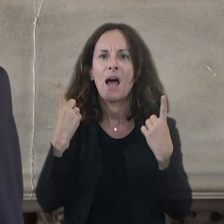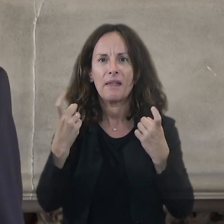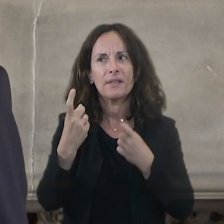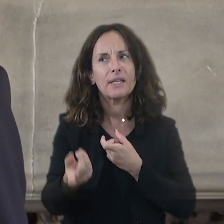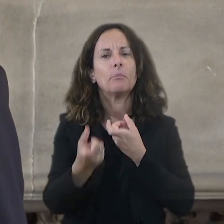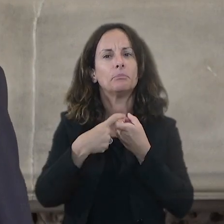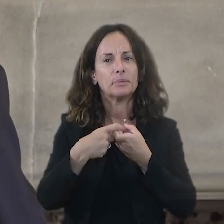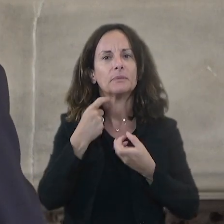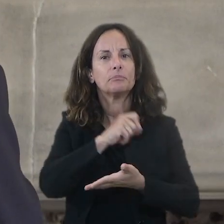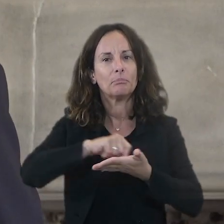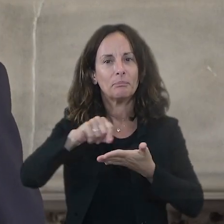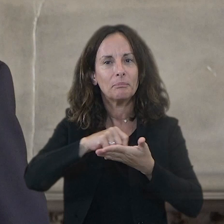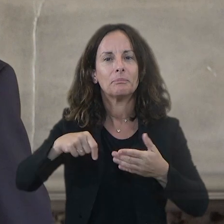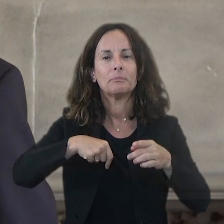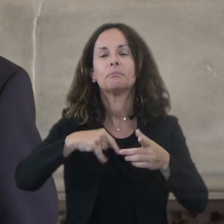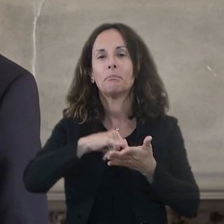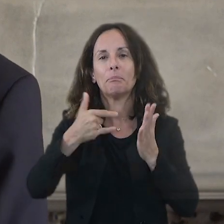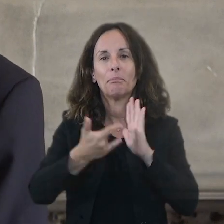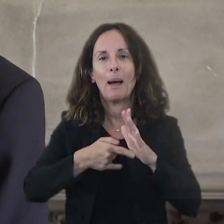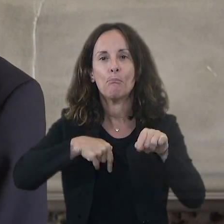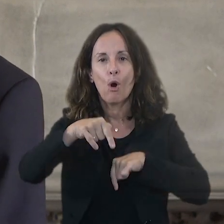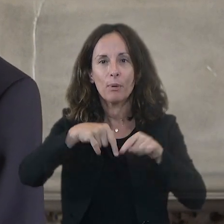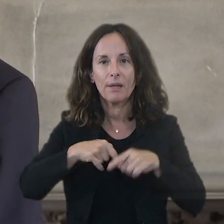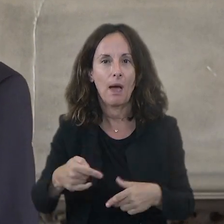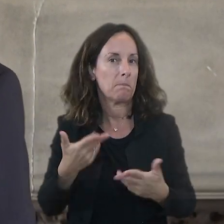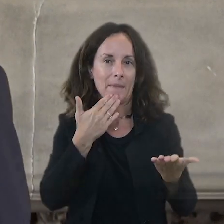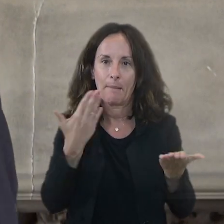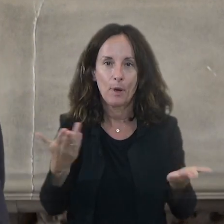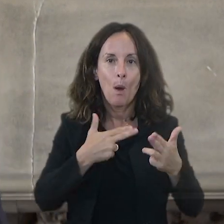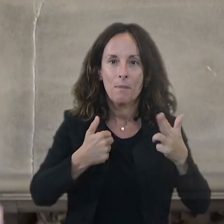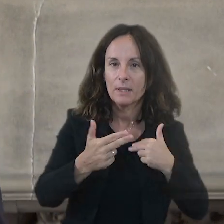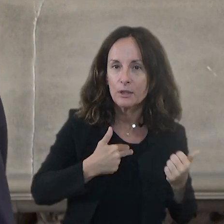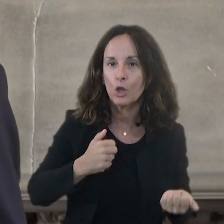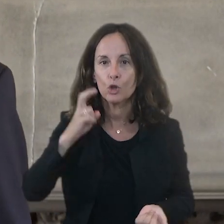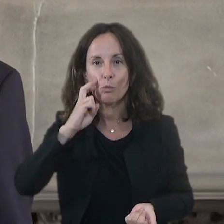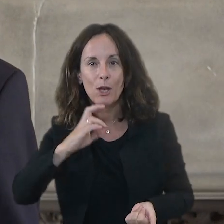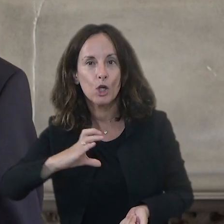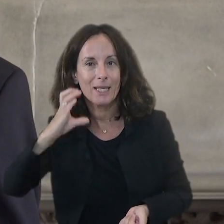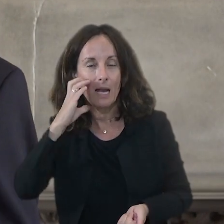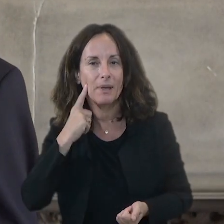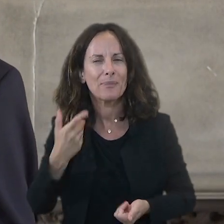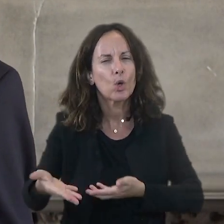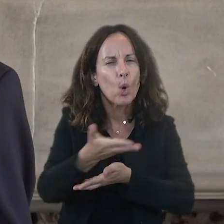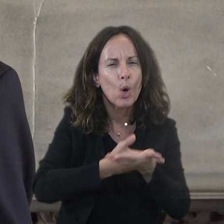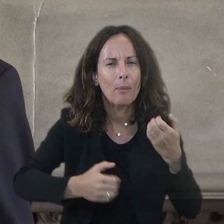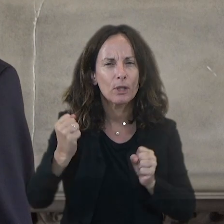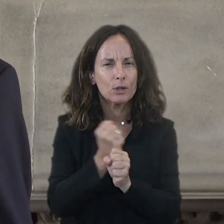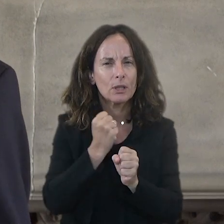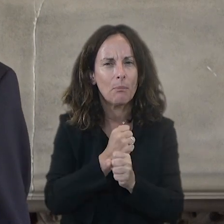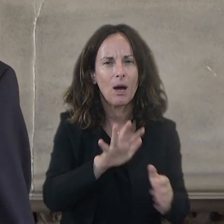necessiten poder participar d'aquest pla de mobilitat, ja sigui Marratxí, ja sigui Llumajor, ja sigui Calvià. Sense una feina